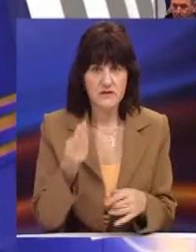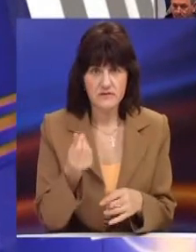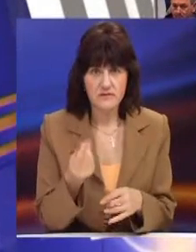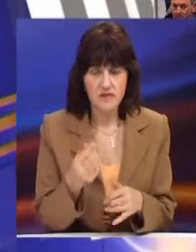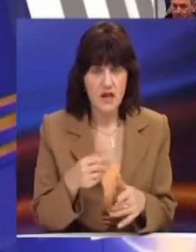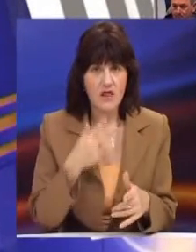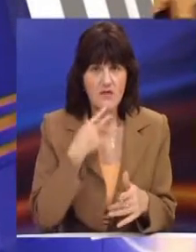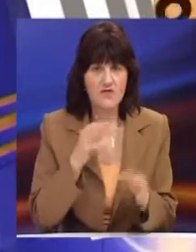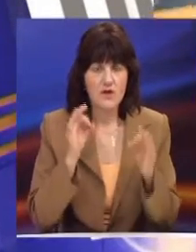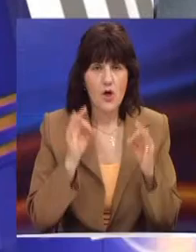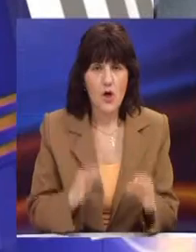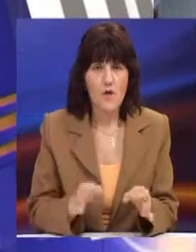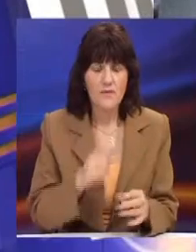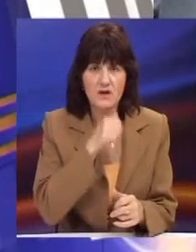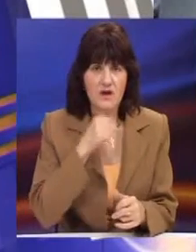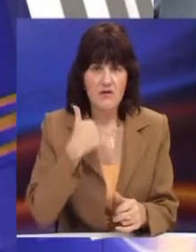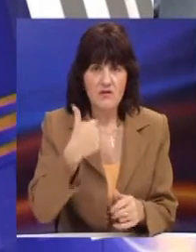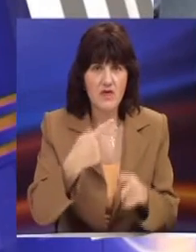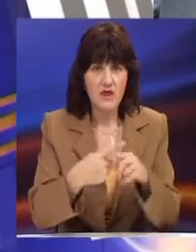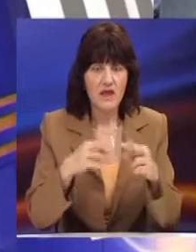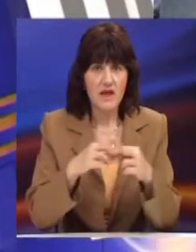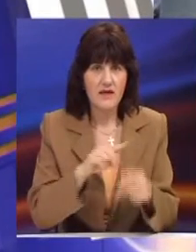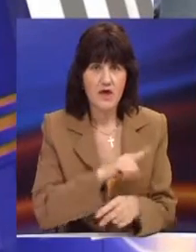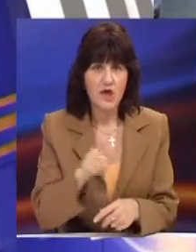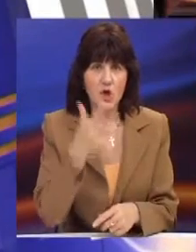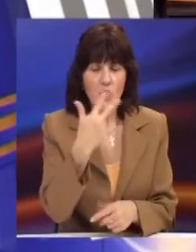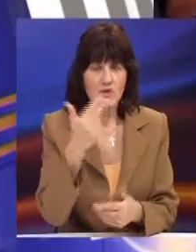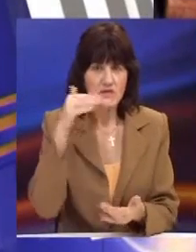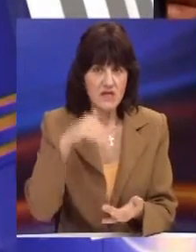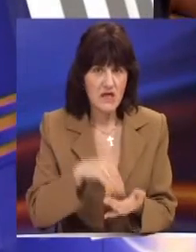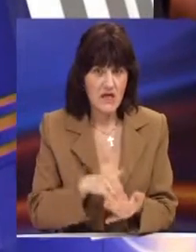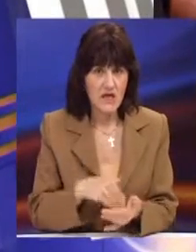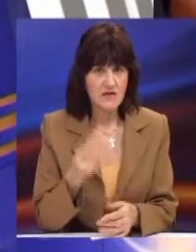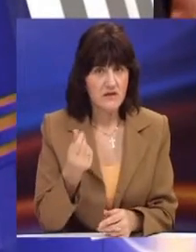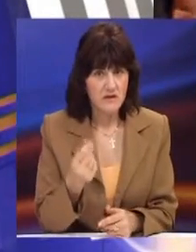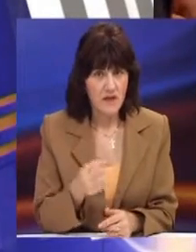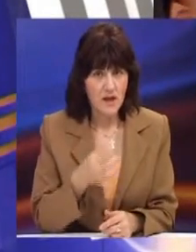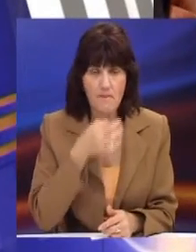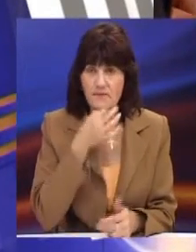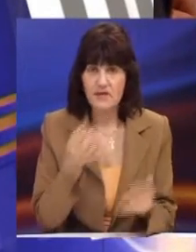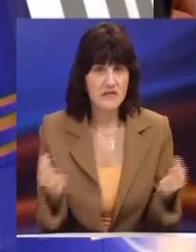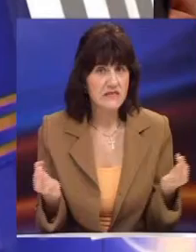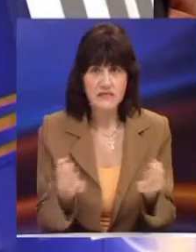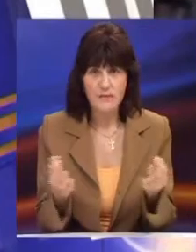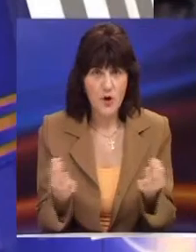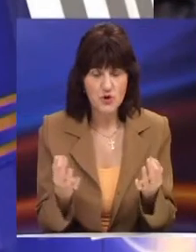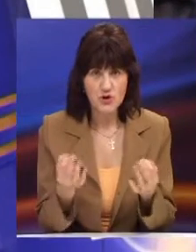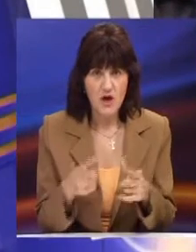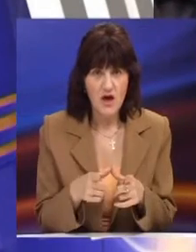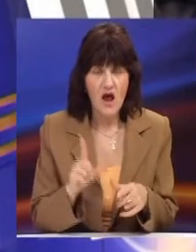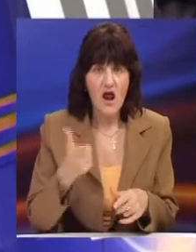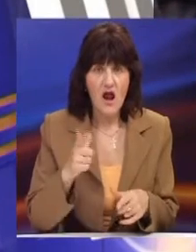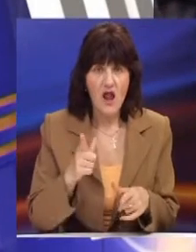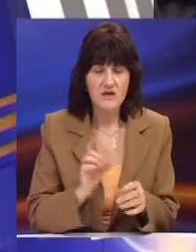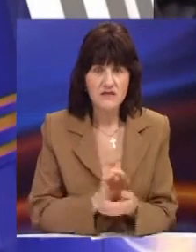ratarskih proizvoda, optimalna cena zakupa hektara je do 30.000 dinara po hektaru. Na pitanje zbog čega onda na